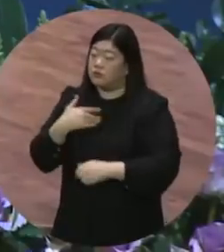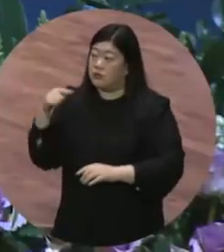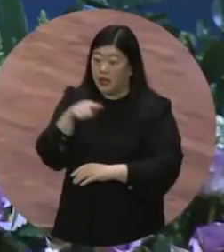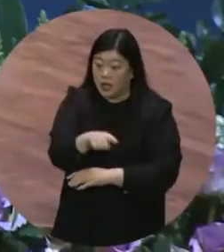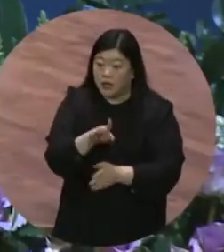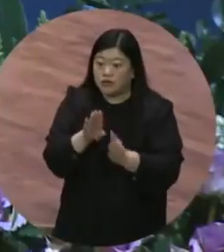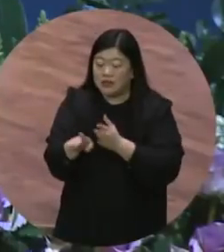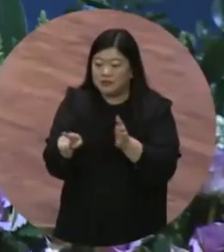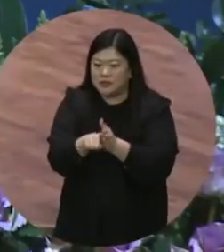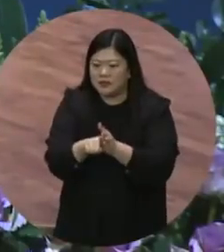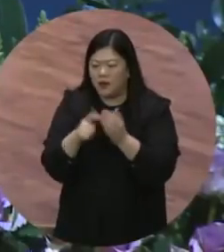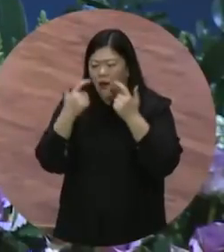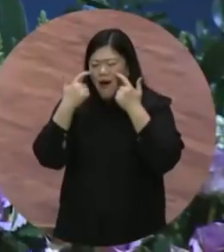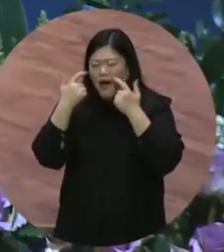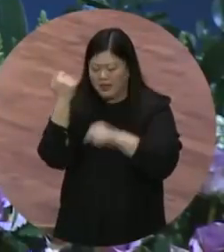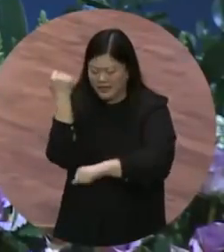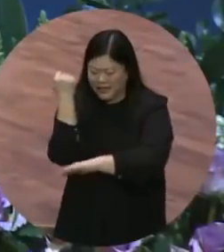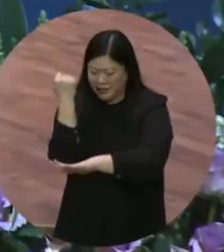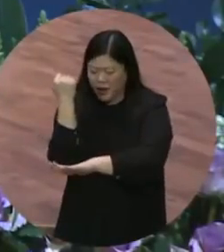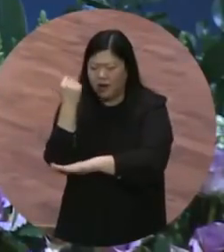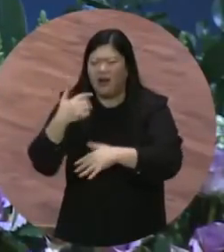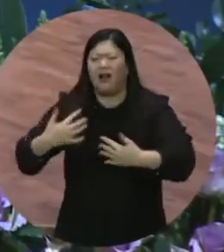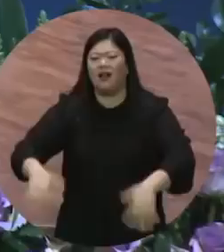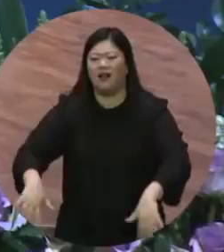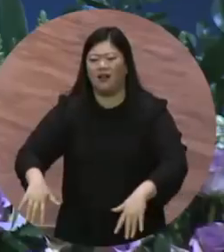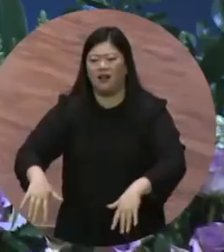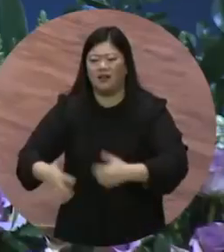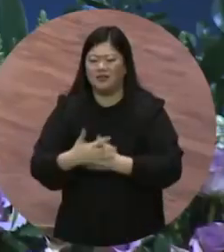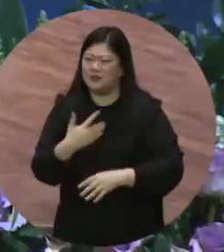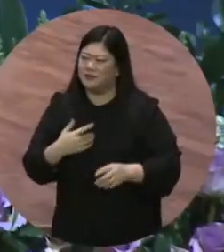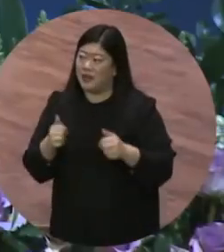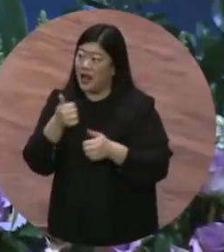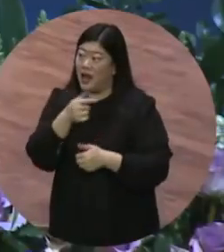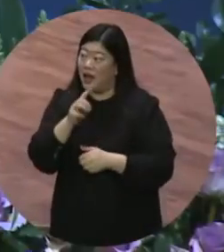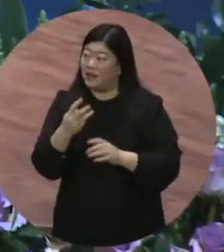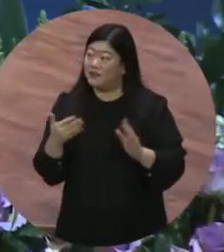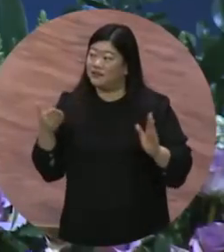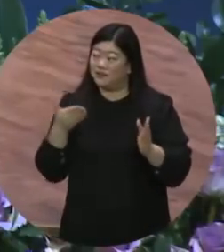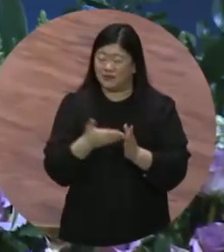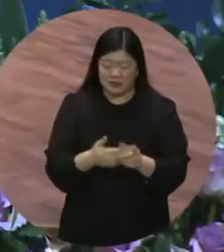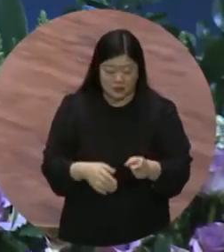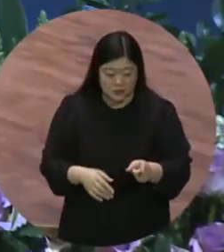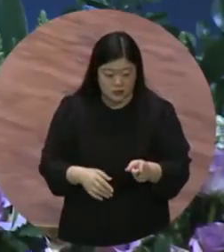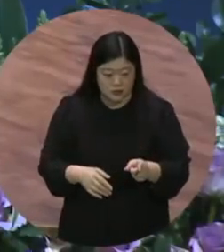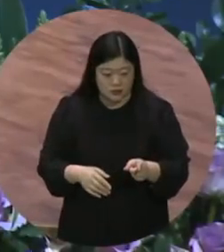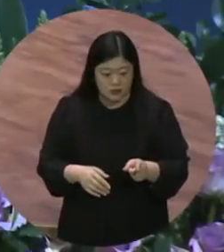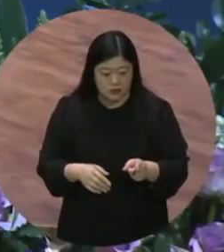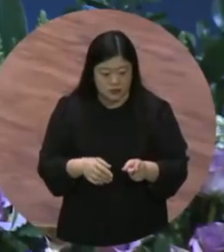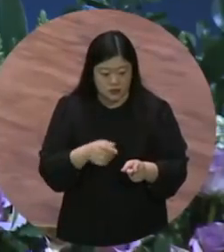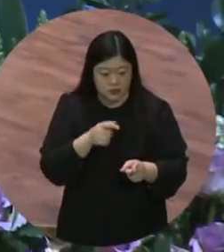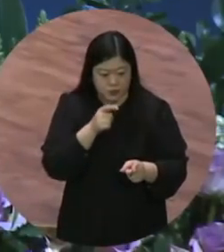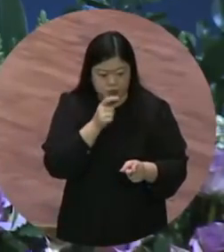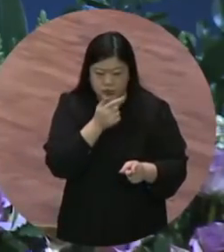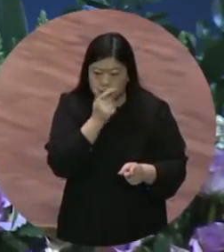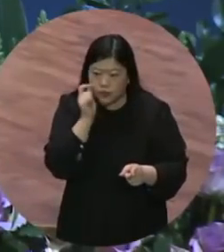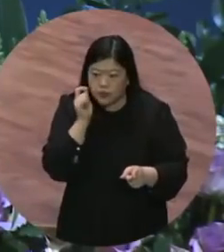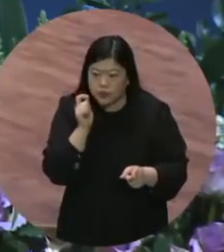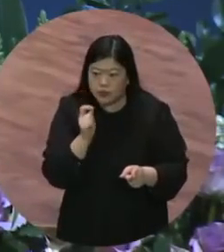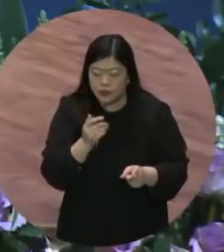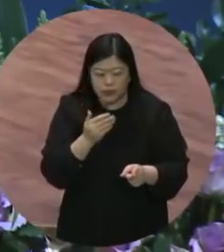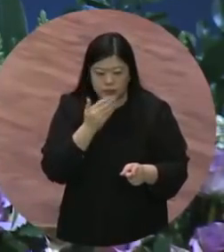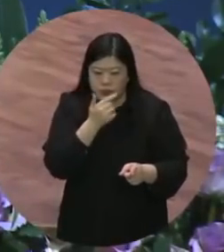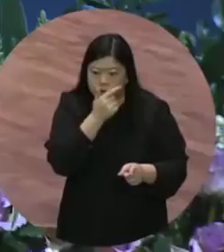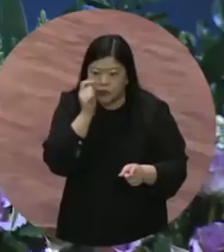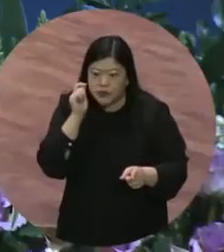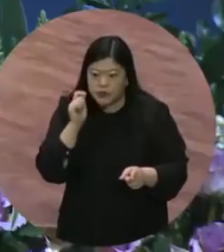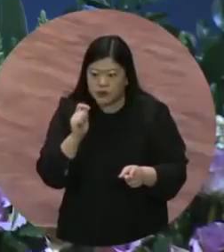또 이방 지역과 또 어떻게 먹고 살까 생존에 대한 문제가 걸리니까 그의 걸음이